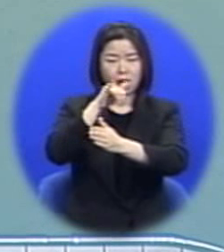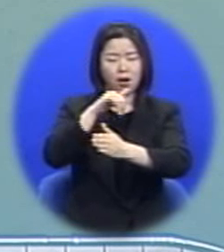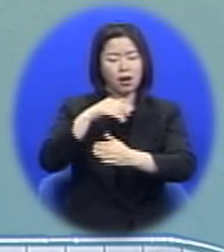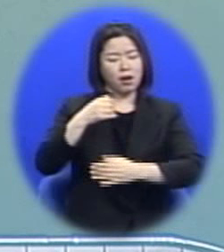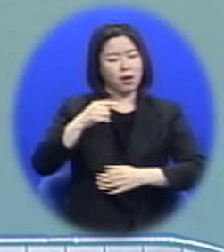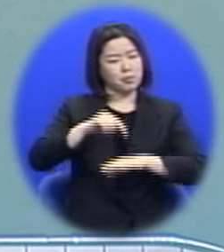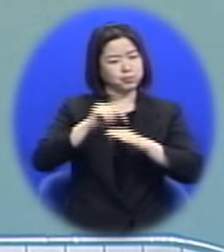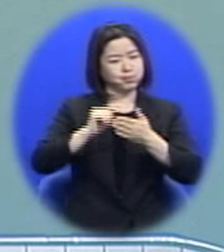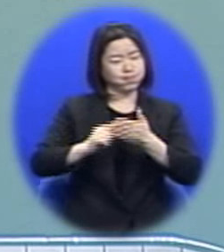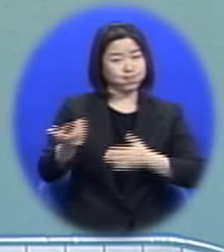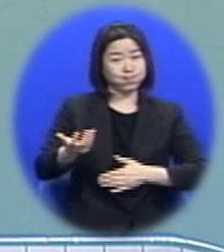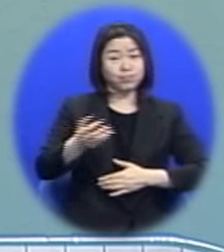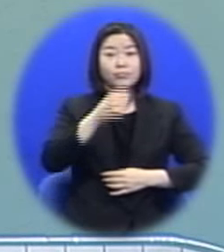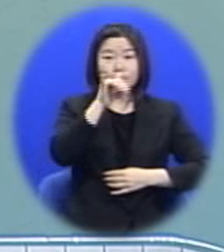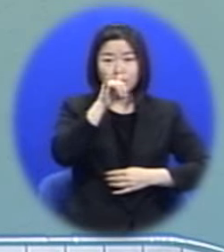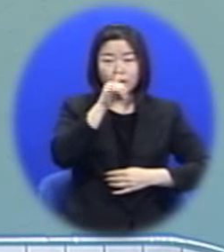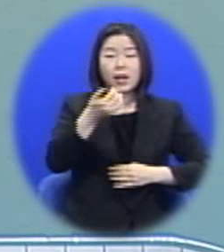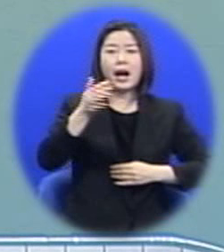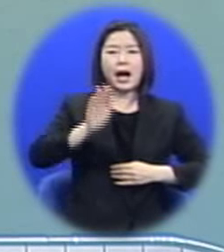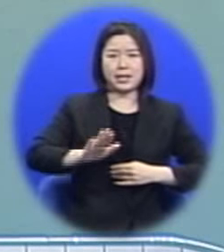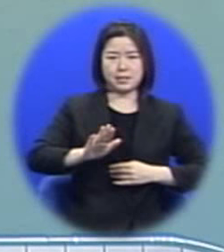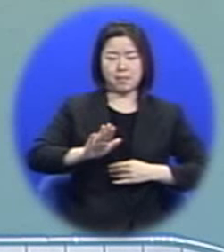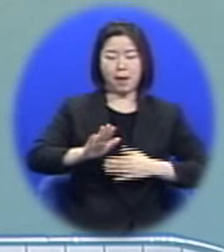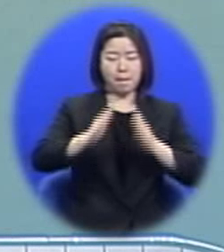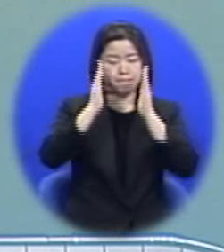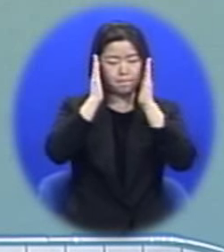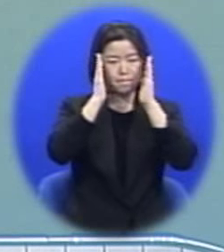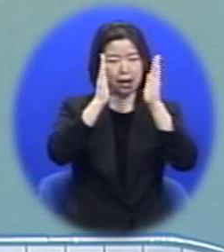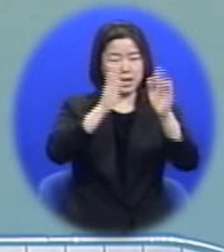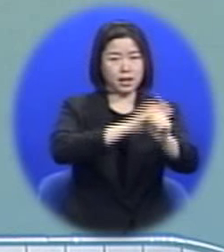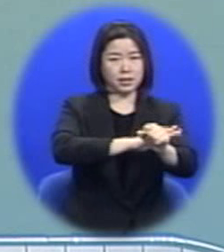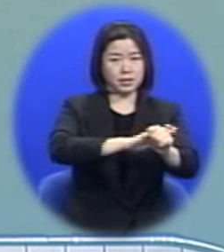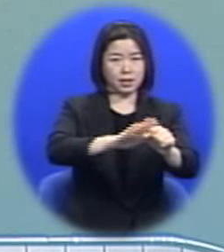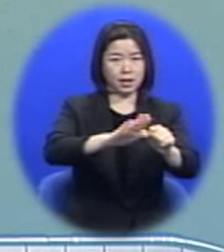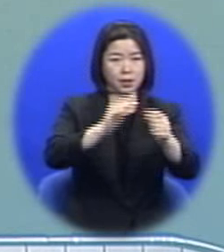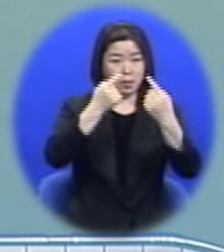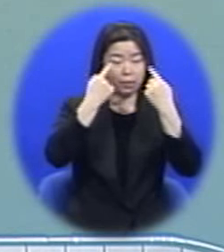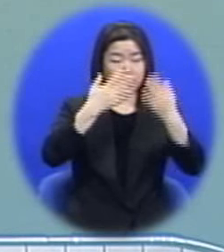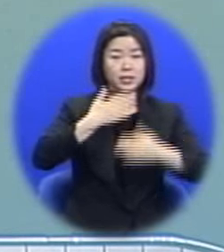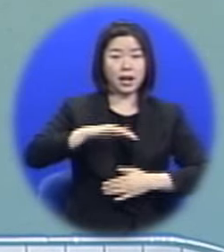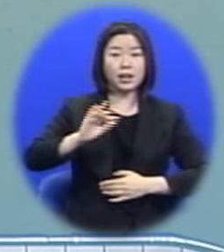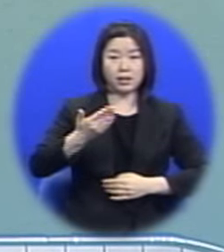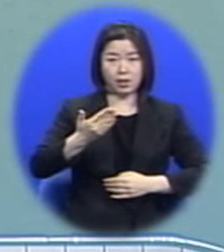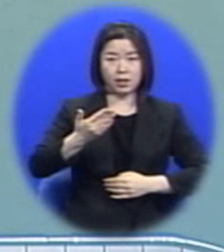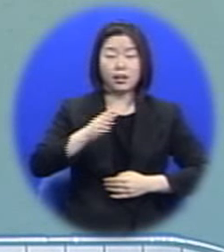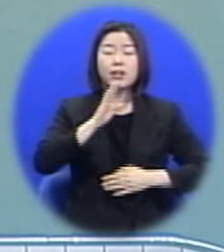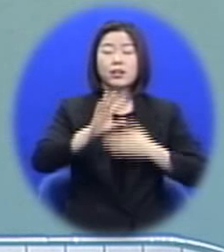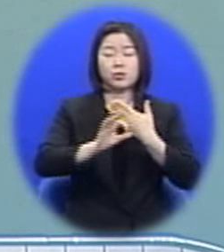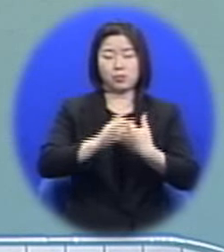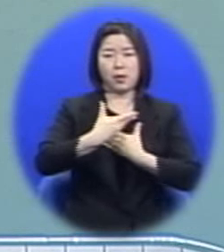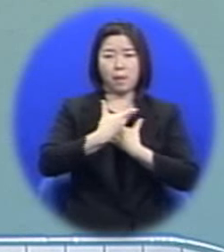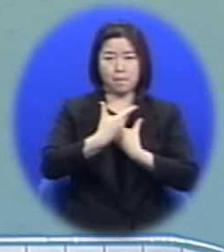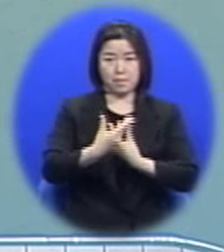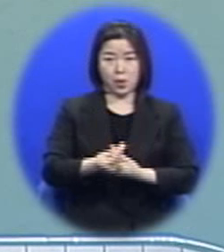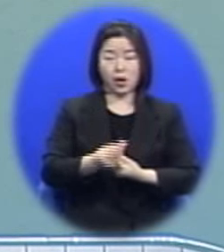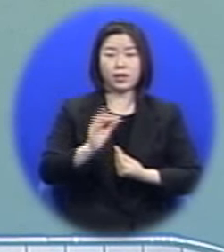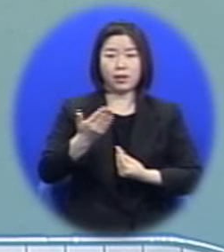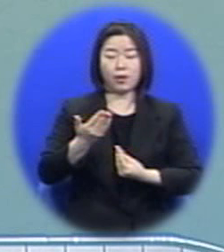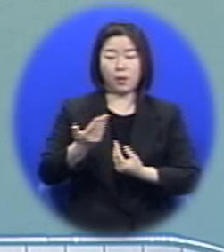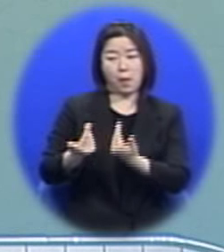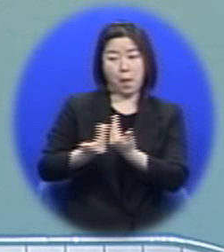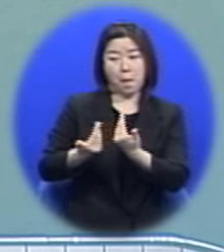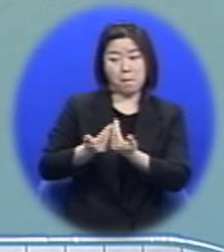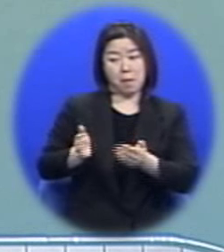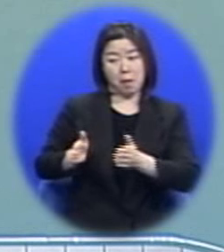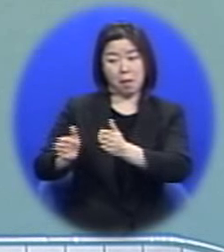속상한 일이기도 하지요. 그러나 방향을 알게 되면 마음이 편안해집니다. 반대 방향으로 한참